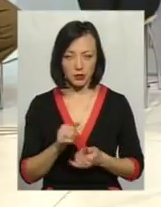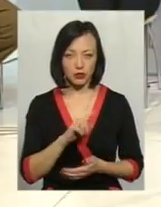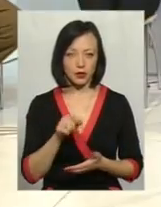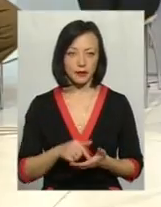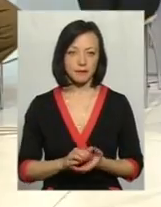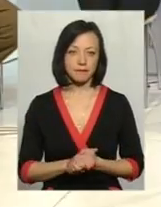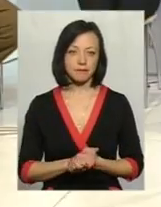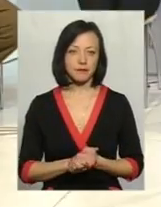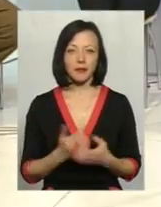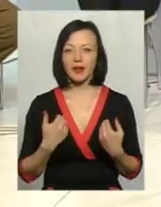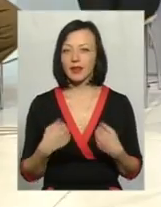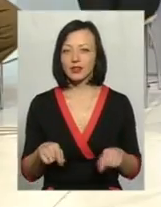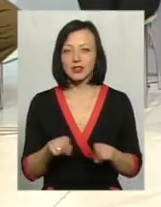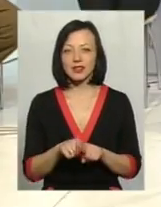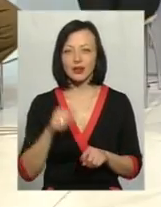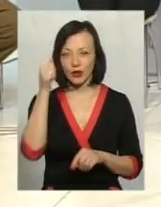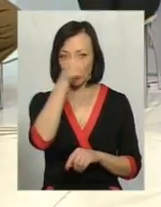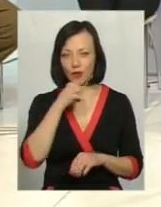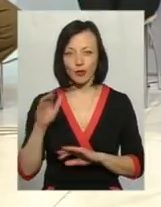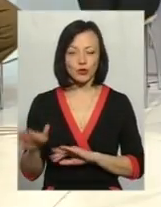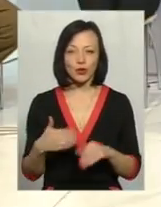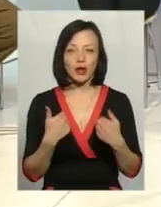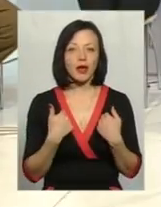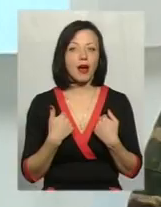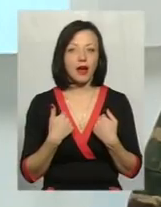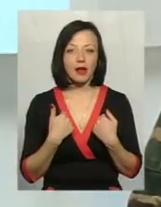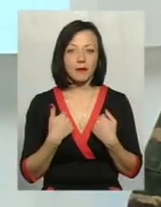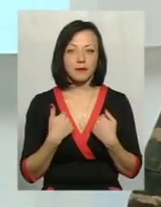Ну, я вже стільки років пройшло, ви розумієте, я